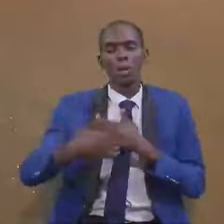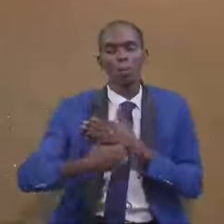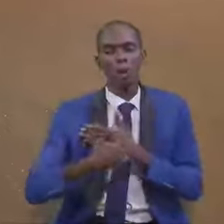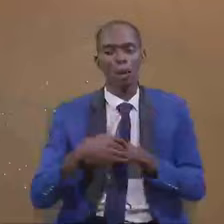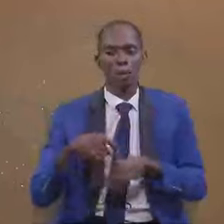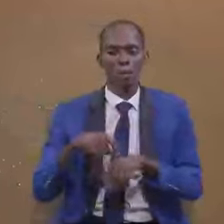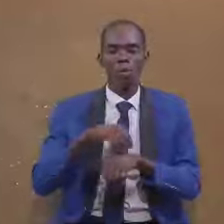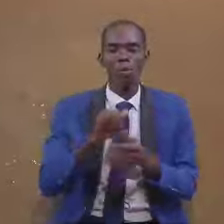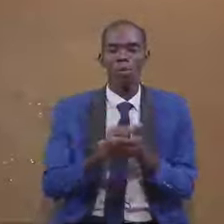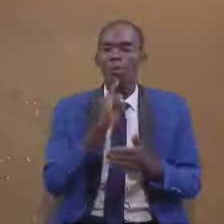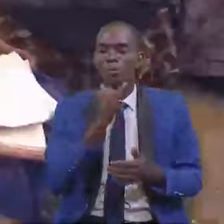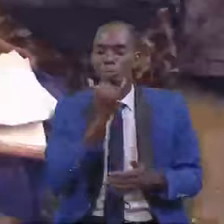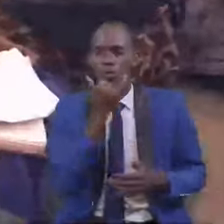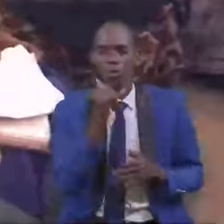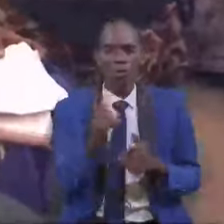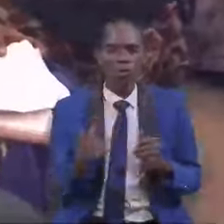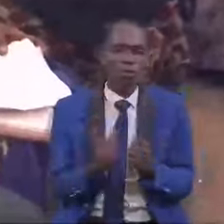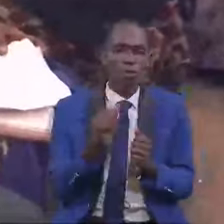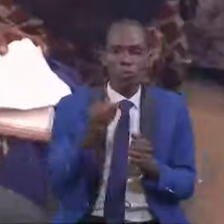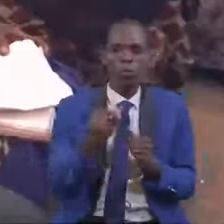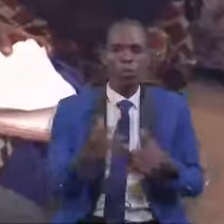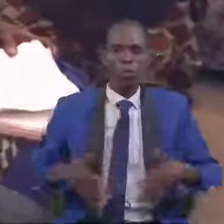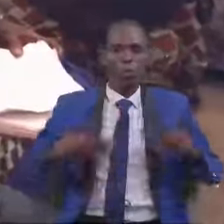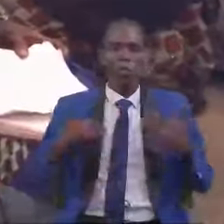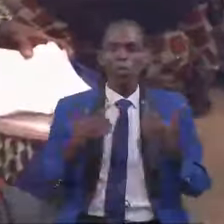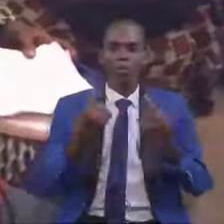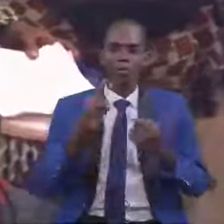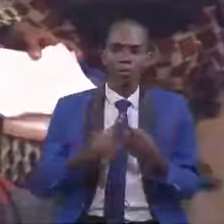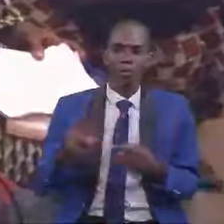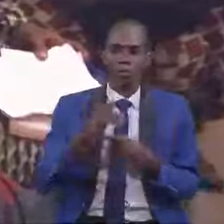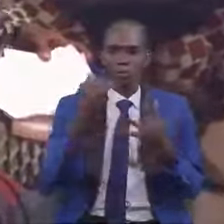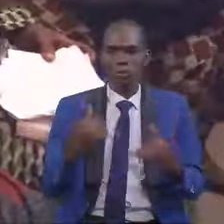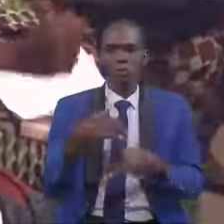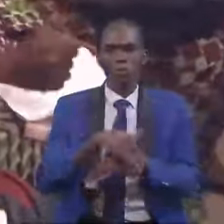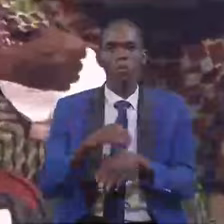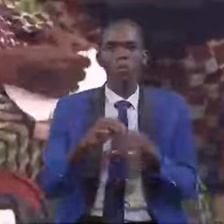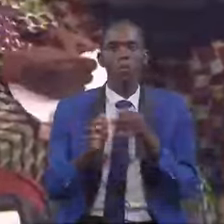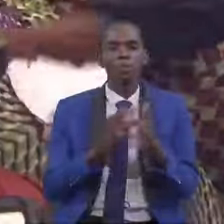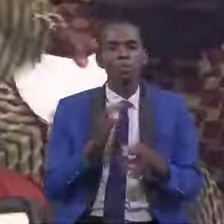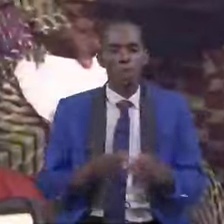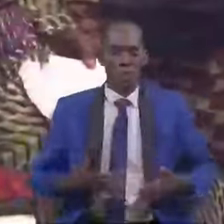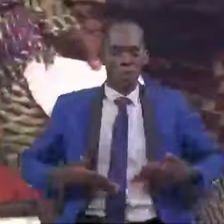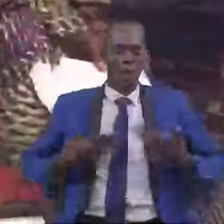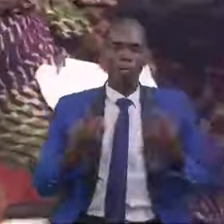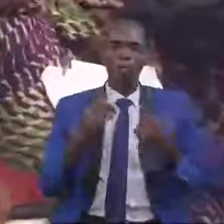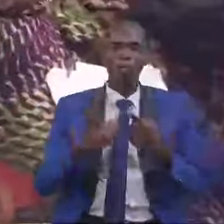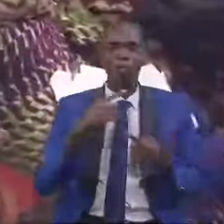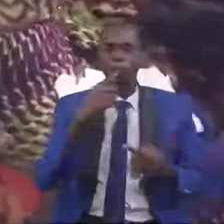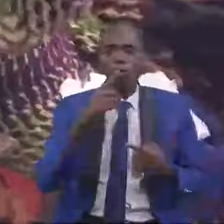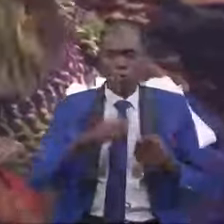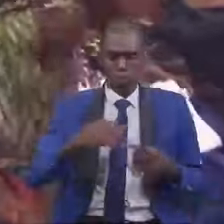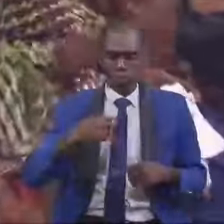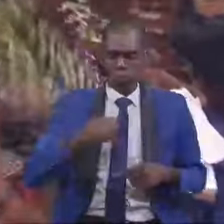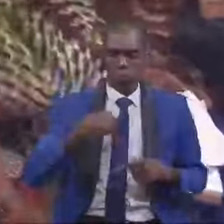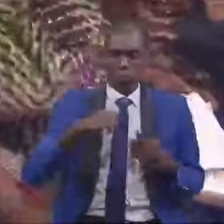vous, la vie est venue maintenant ce soir. Où est la vie là? Où est-ce que la vie là viendra ce soir? La vie là viendra à vous